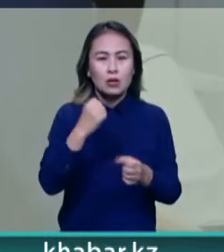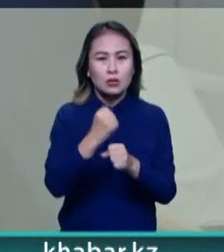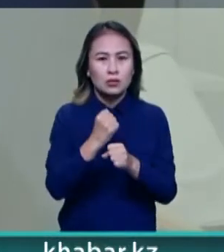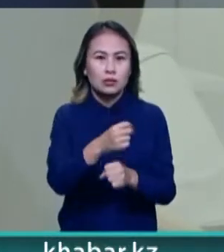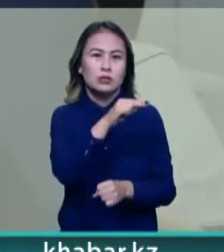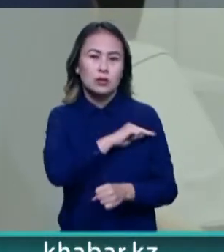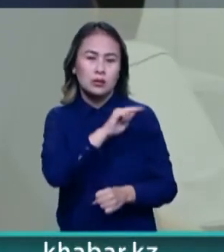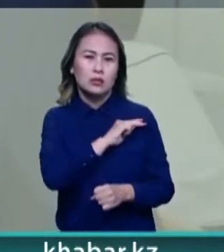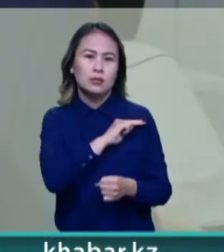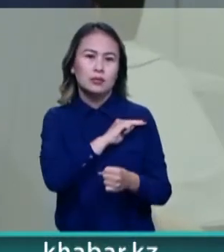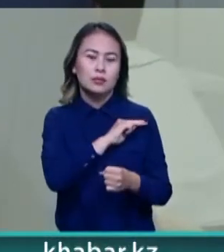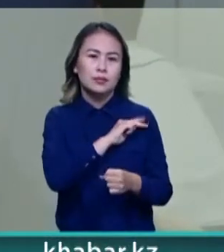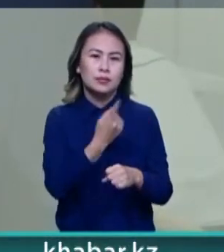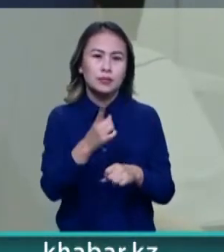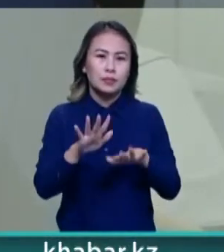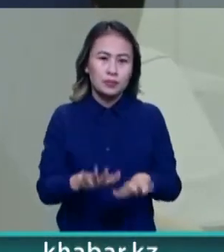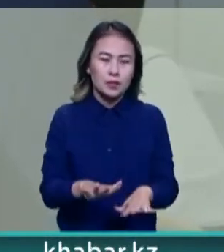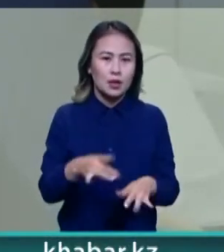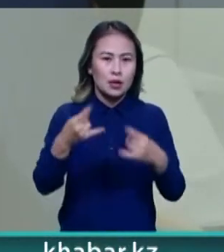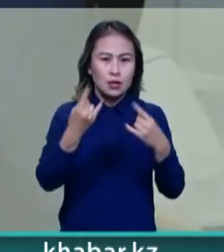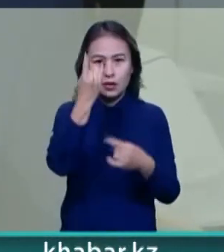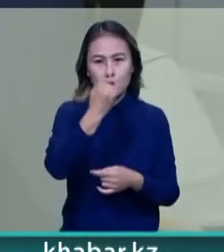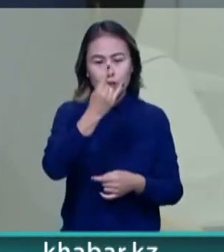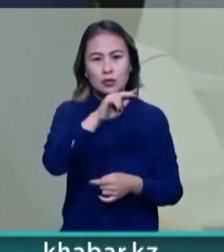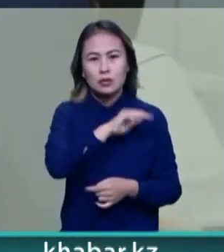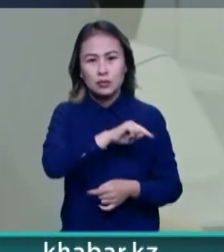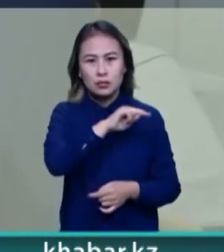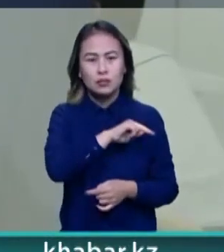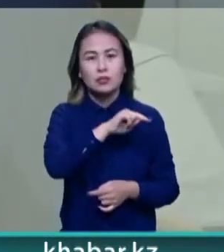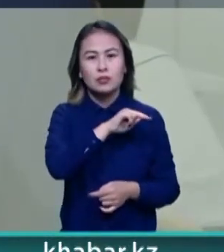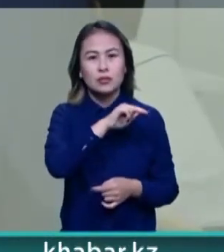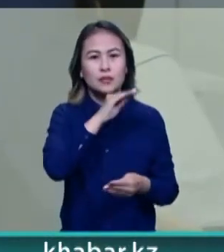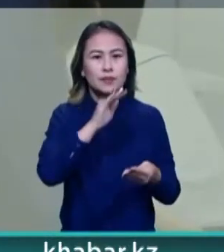түрлері бір жерде, бір терезеден қызмет көрсету қағидасын сақтану.